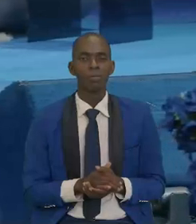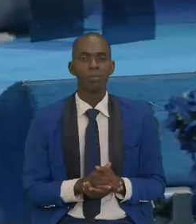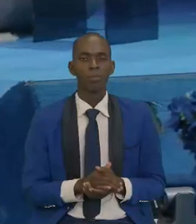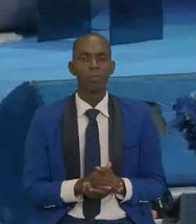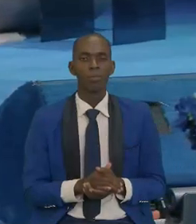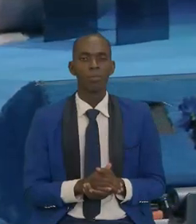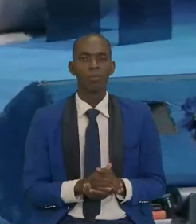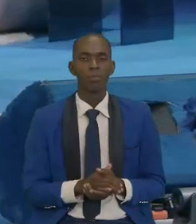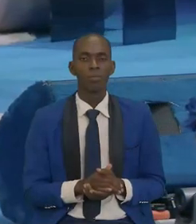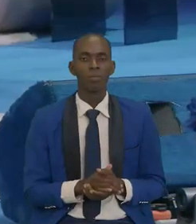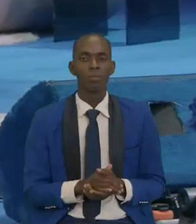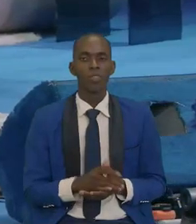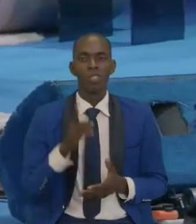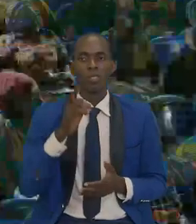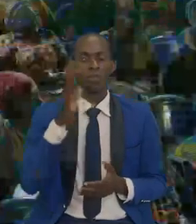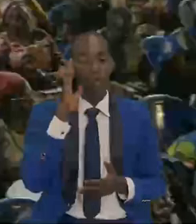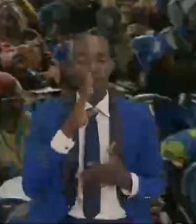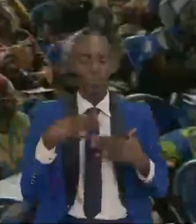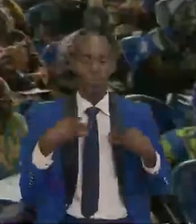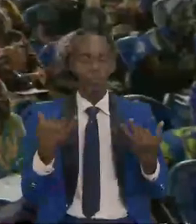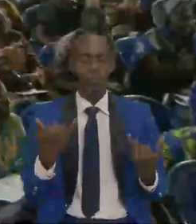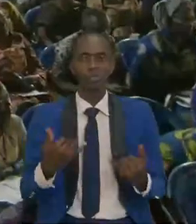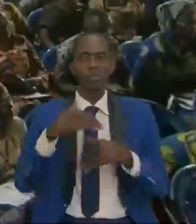sera guéri.